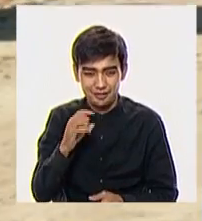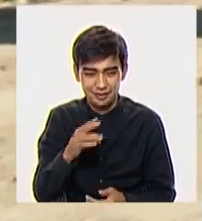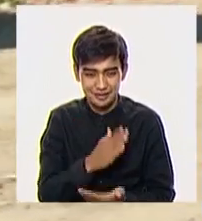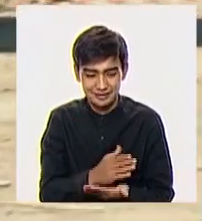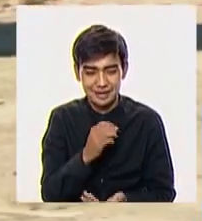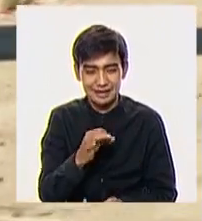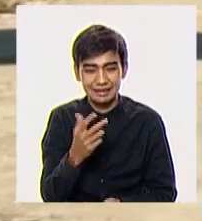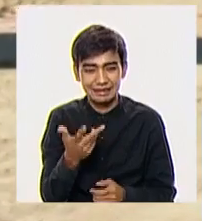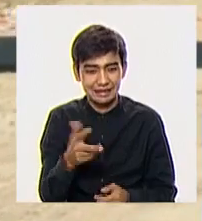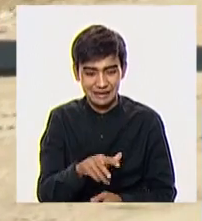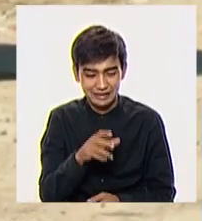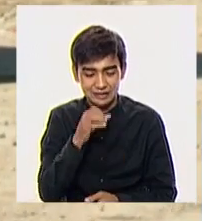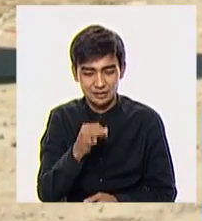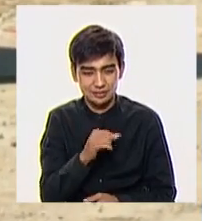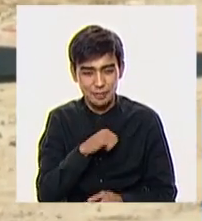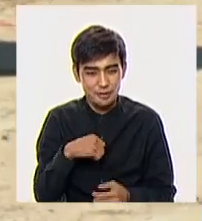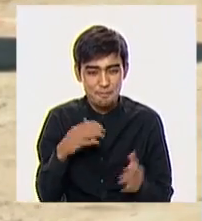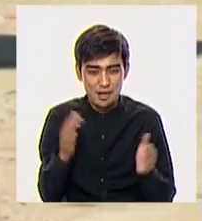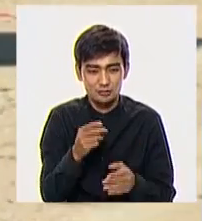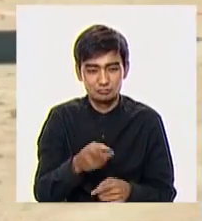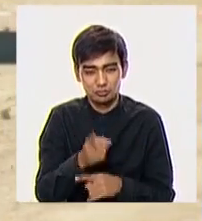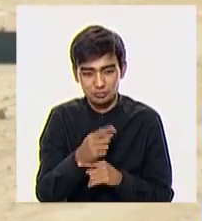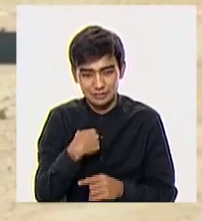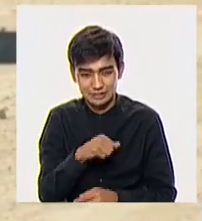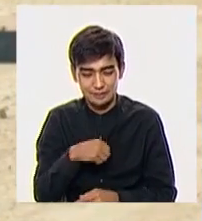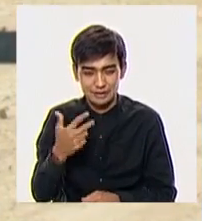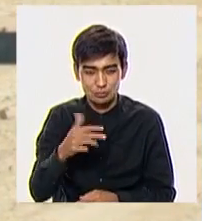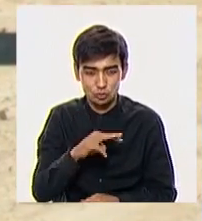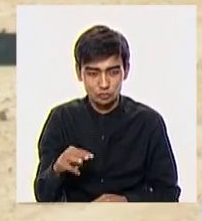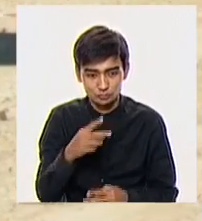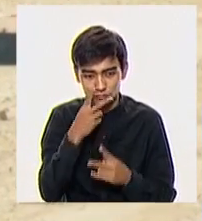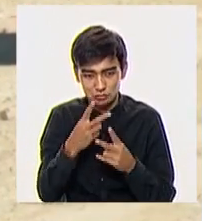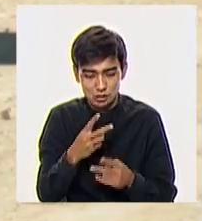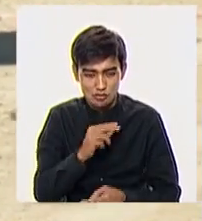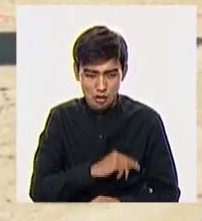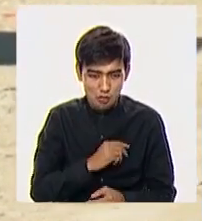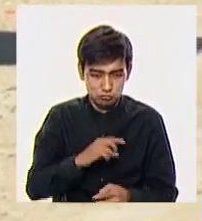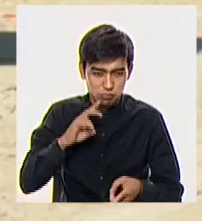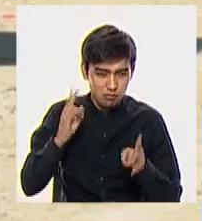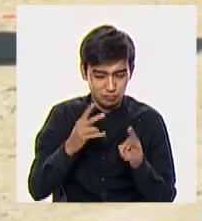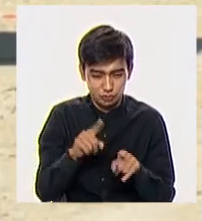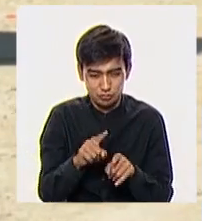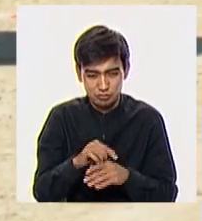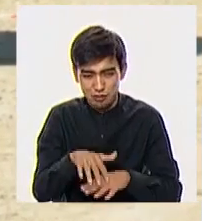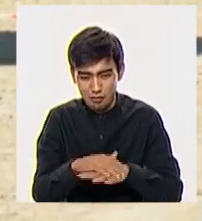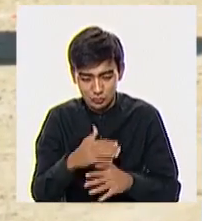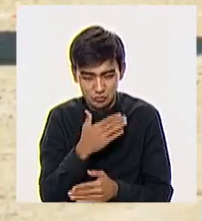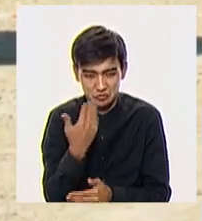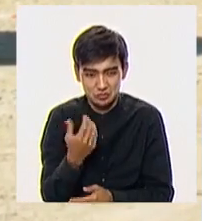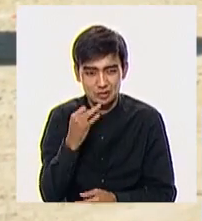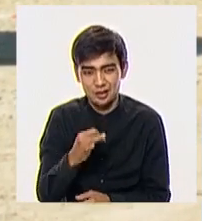соның ең кішісі. Өзіміз байқағандай, жарты сағаттан асты, бұл жерде анау айтқандай құж-құж қайнаған жұмыс жоқ. Өйткені монтаждық жұмыстар,